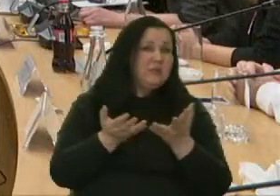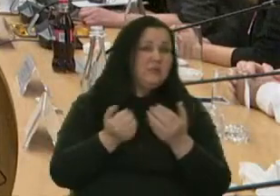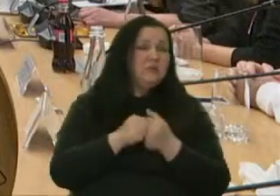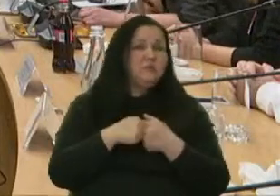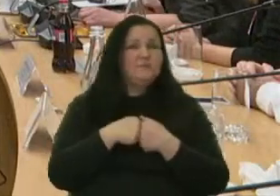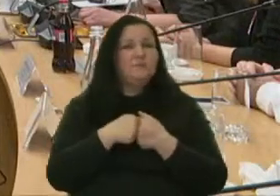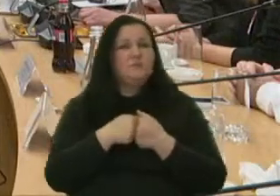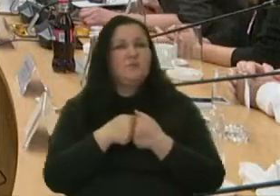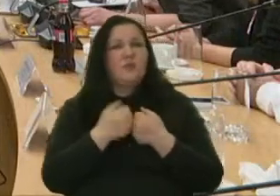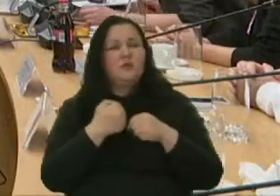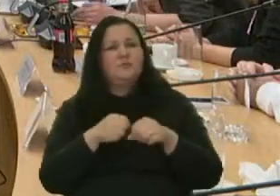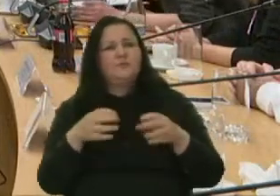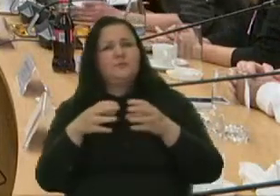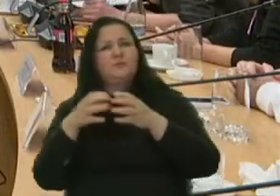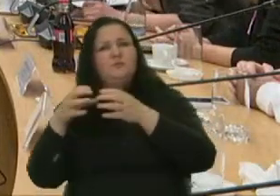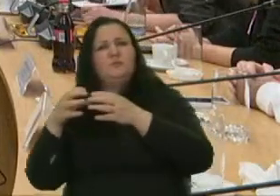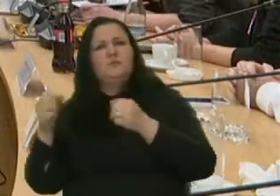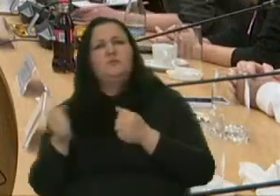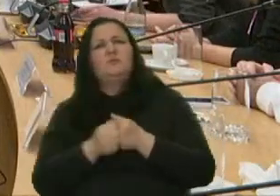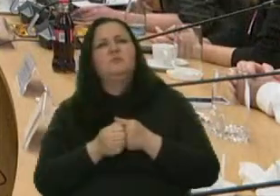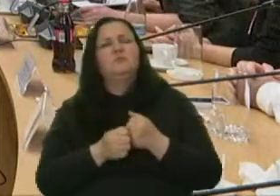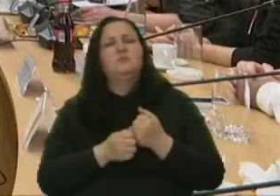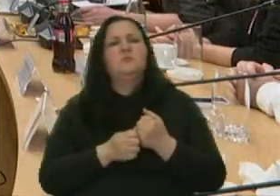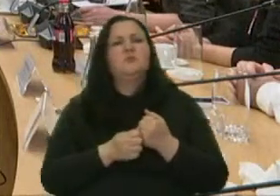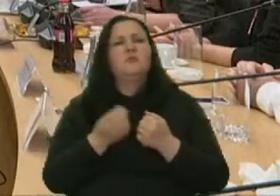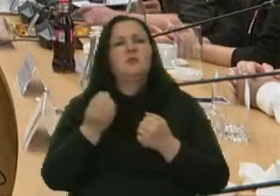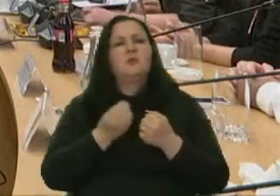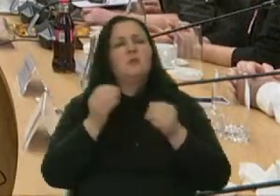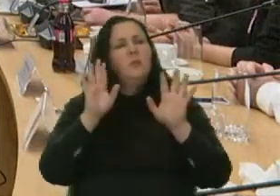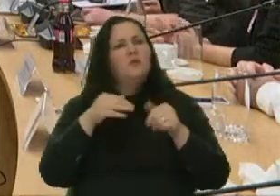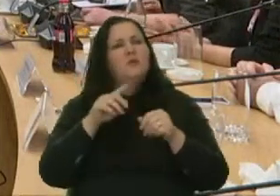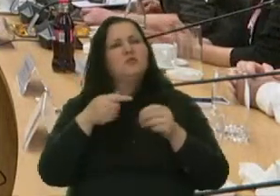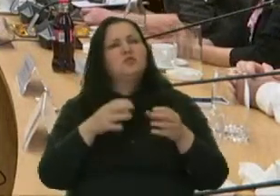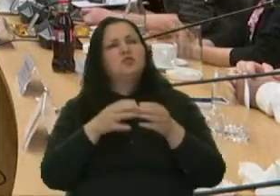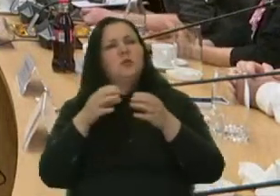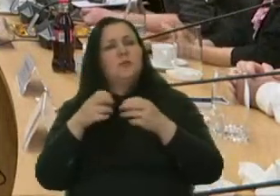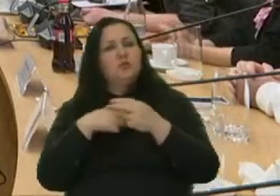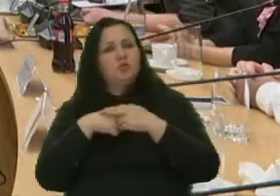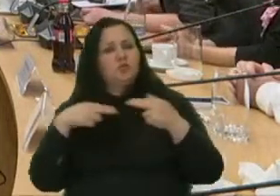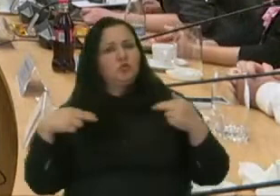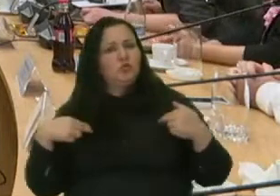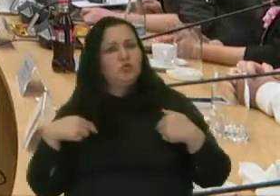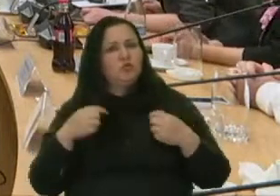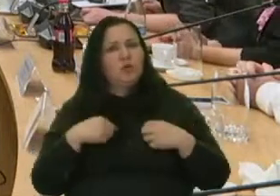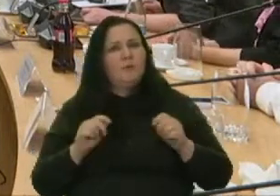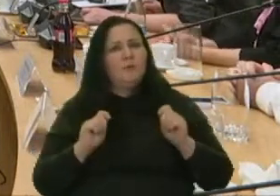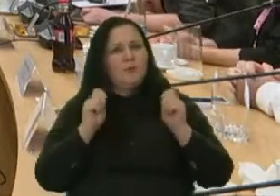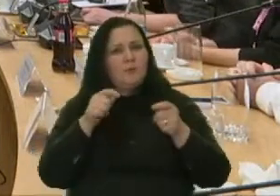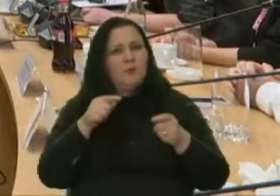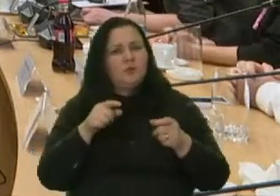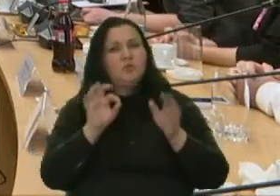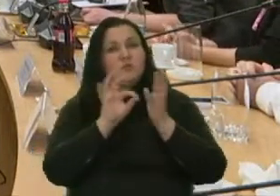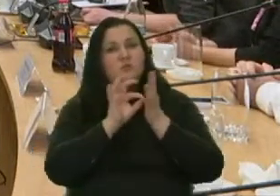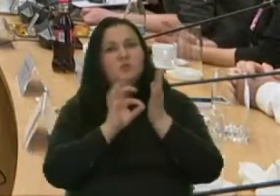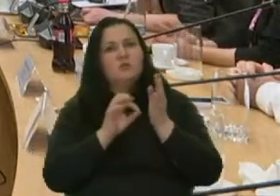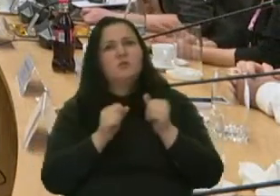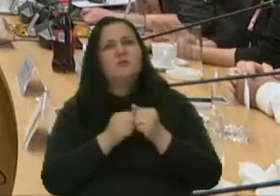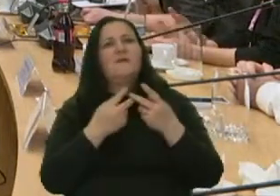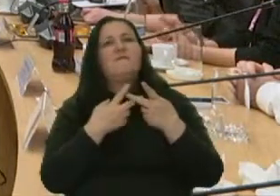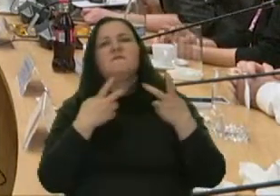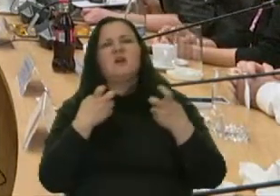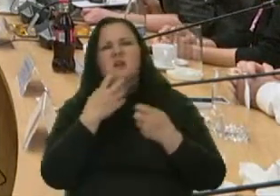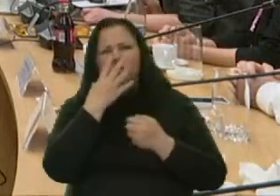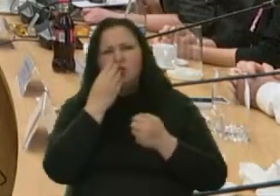toate departamentele pe care le aveți în primărie pentru că Ave aveați și departament juridic și am depus noi acest regulament Deci fără